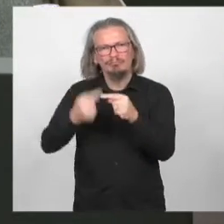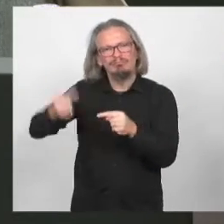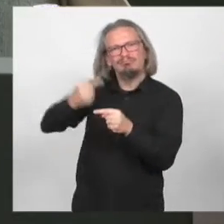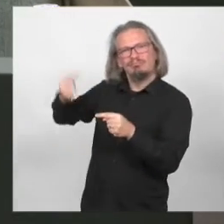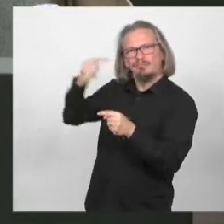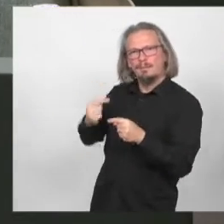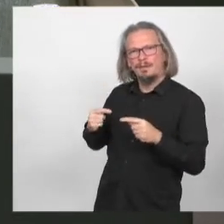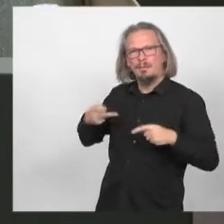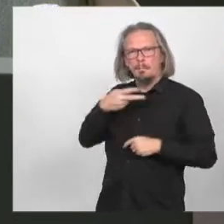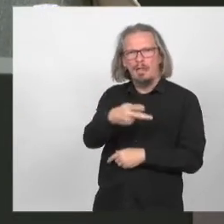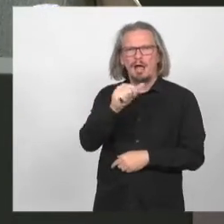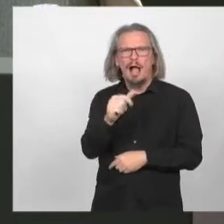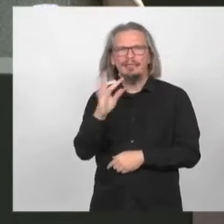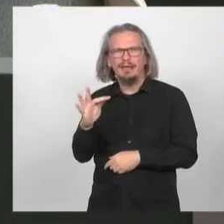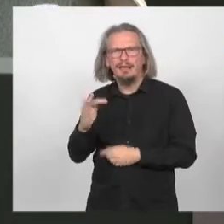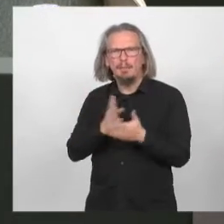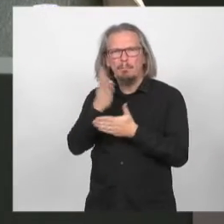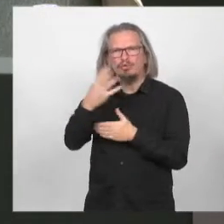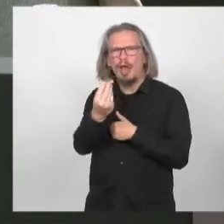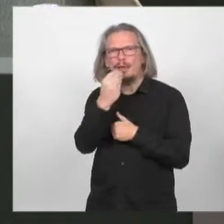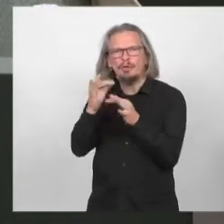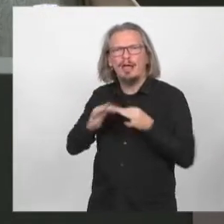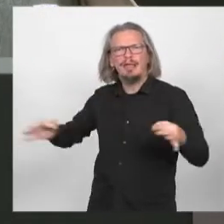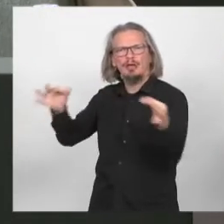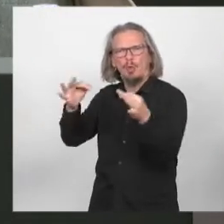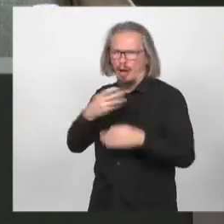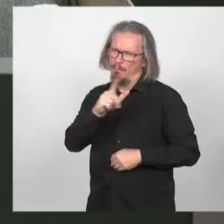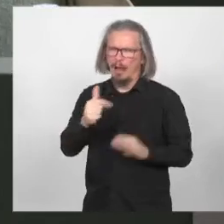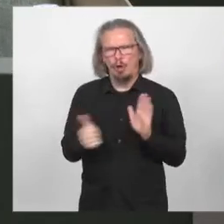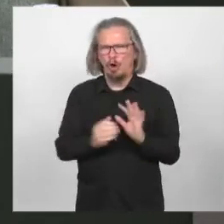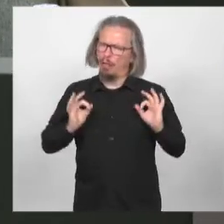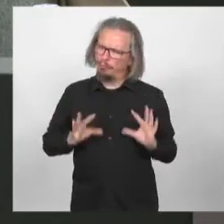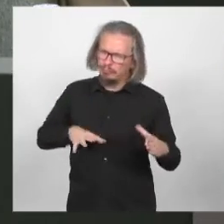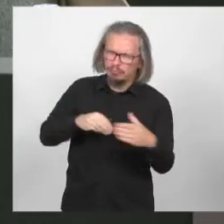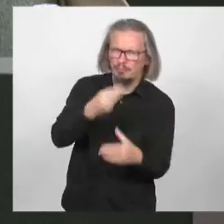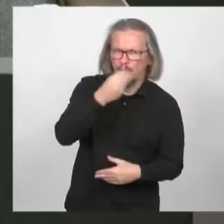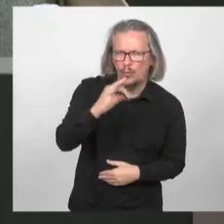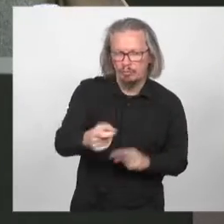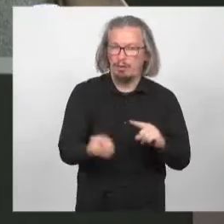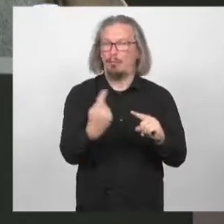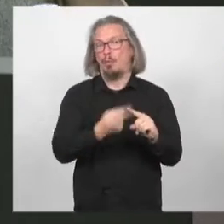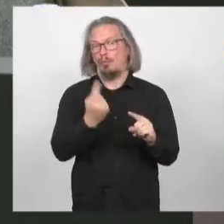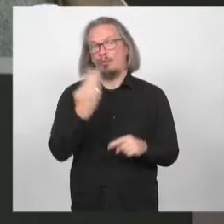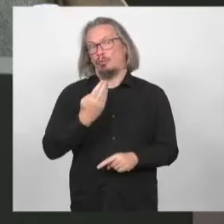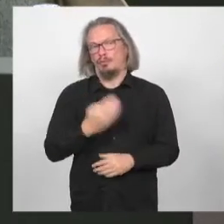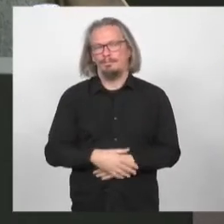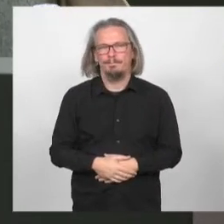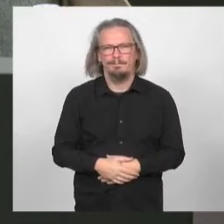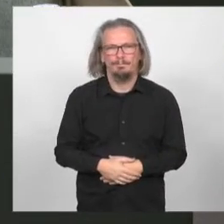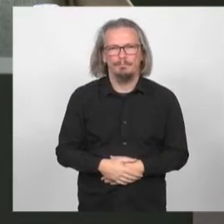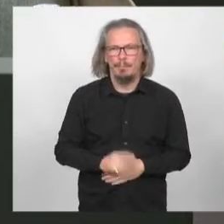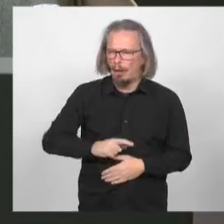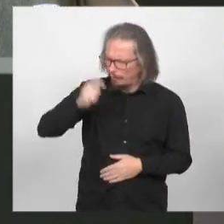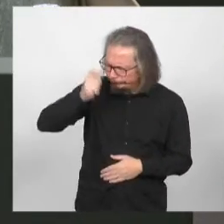alimentaire territorial, du PAT. La métropole est donc au rendez-vous sur ces sujets si importants et mène un travail nécessaire. Nous